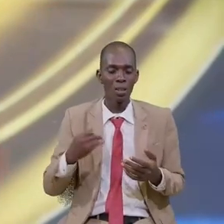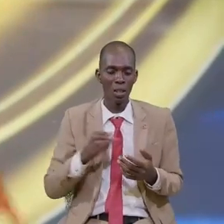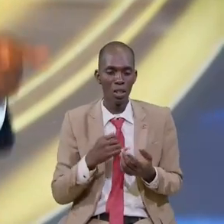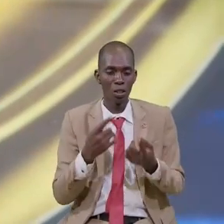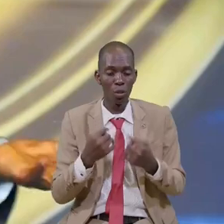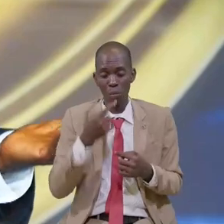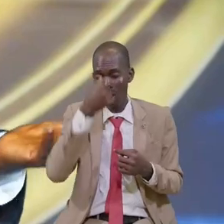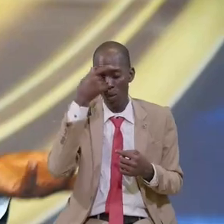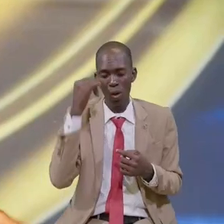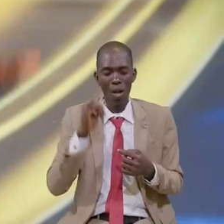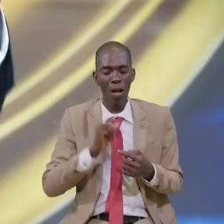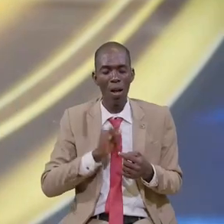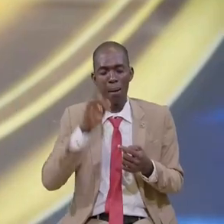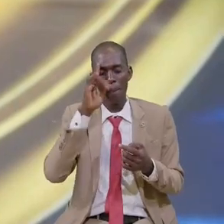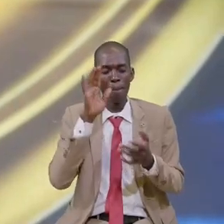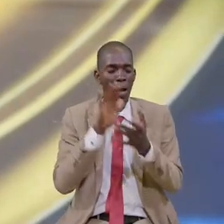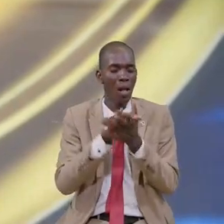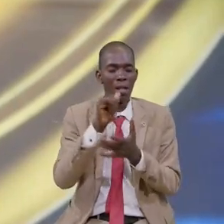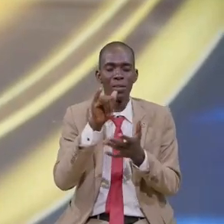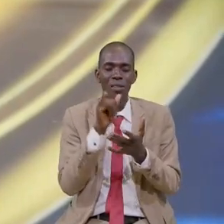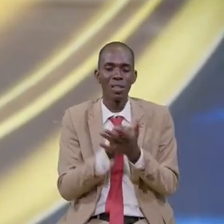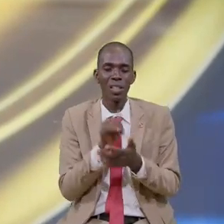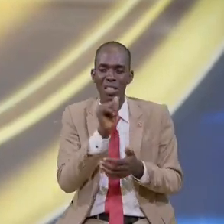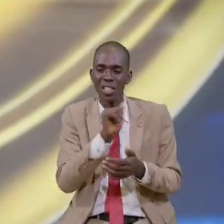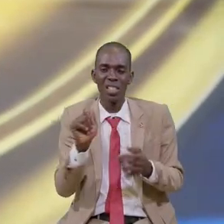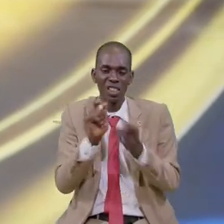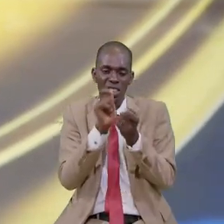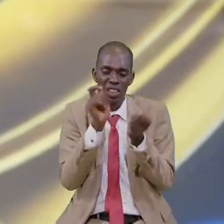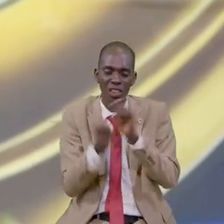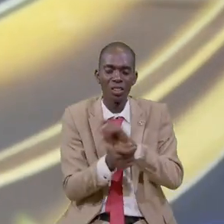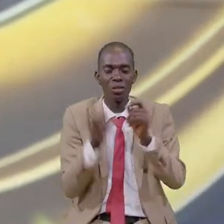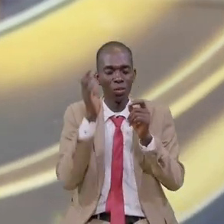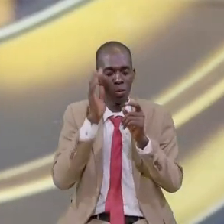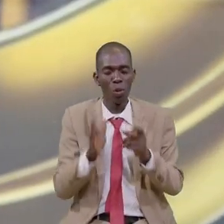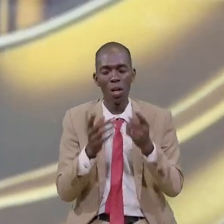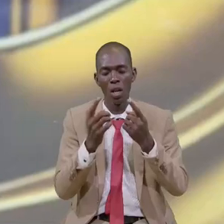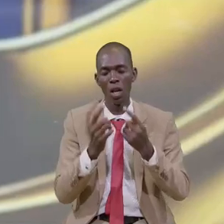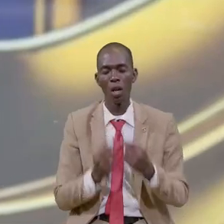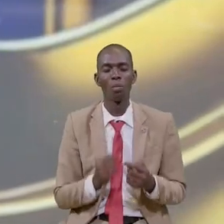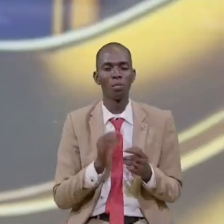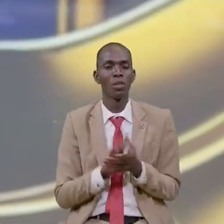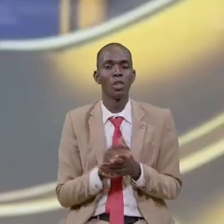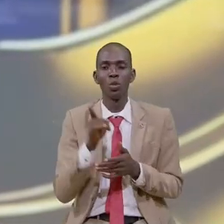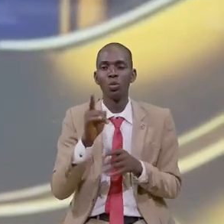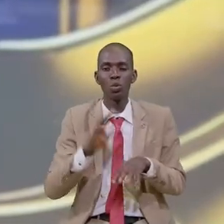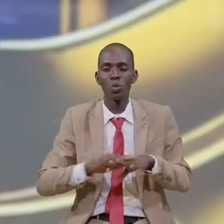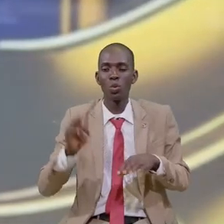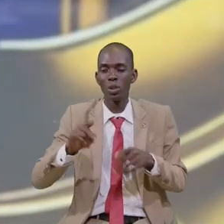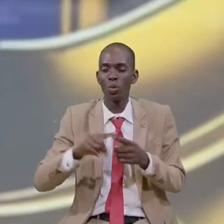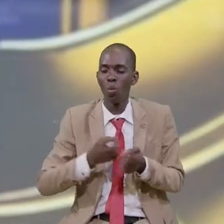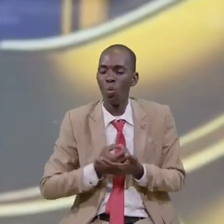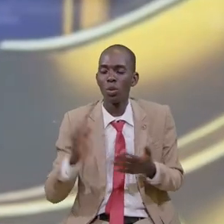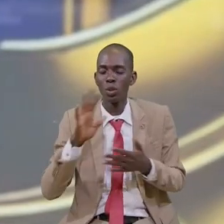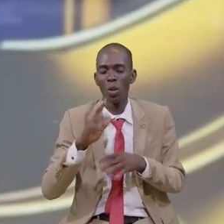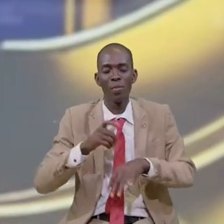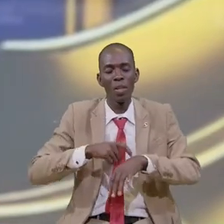qu'un changement va venir. Tu ne vas pas perdre ton temps, perdre ta vie si tu n'as pas la foi. Déjà, il a dit,